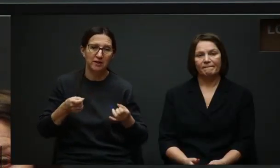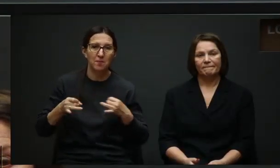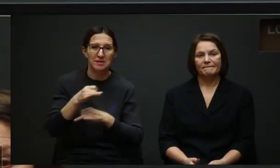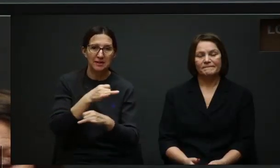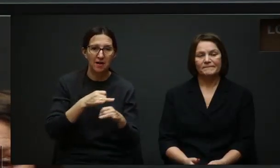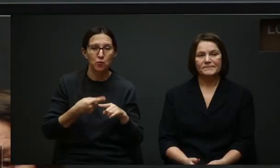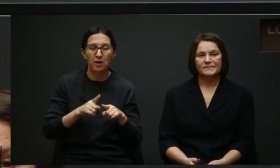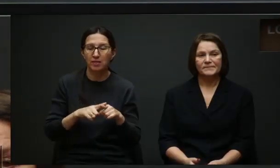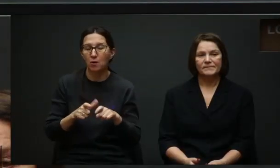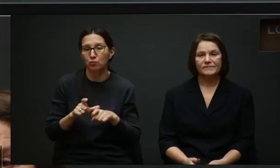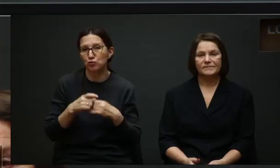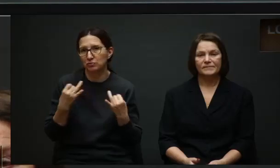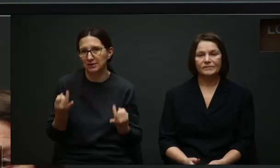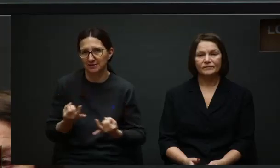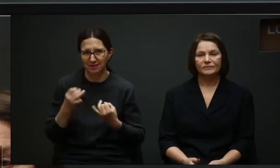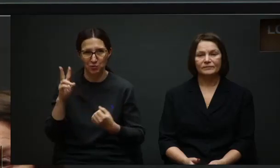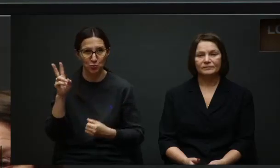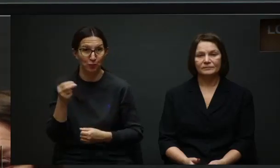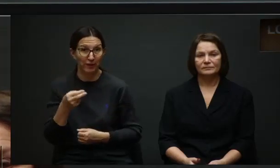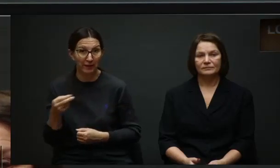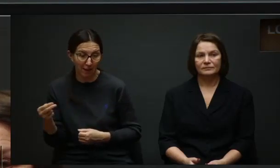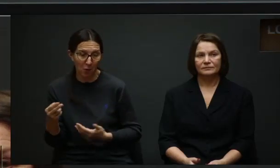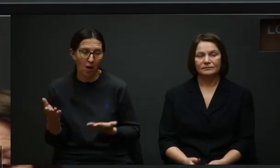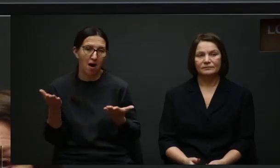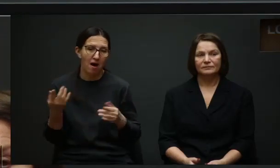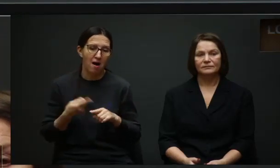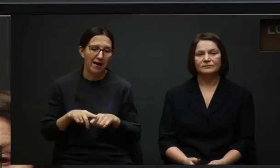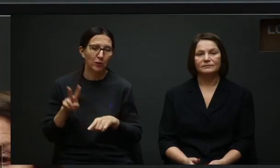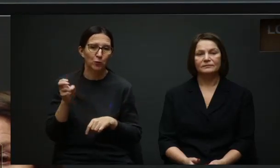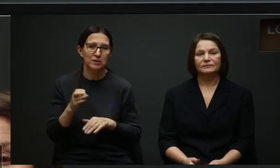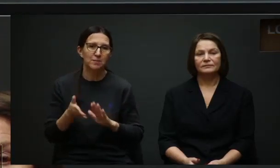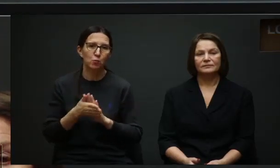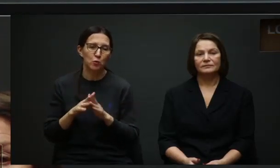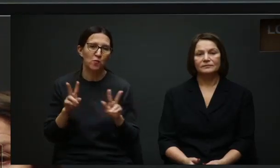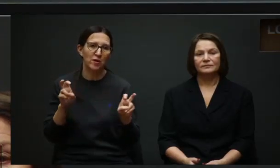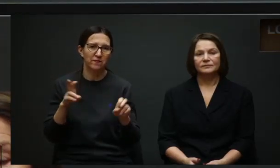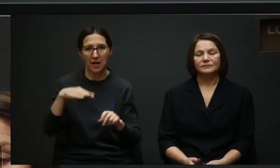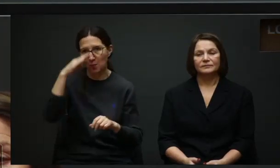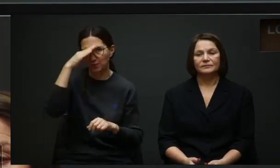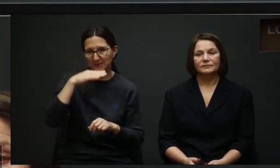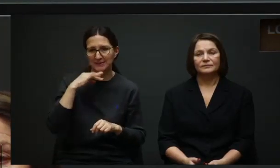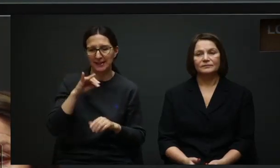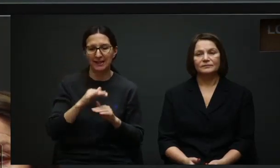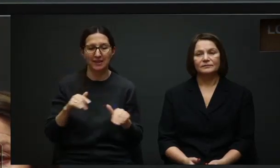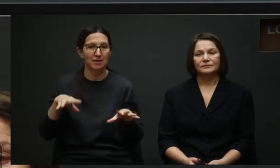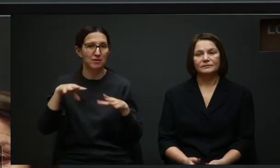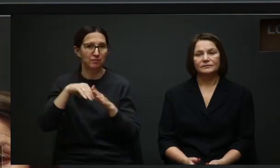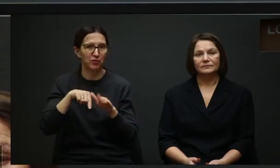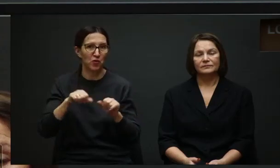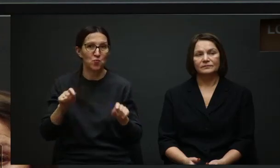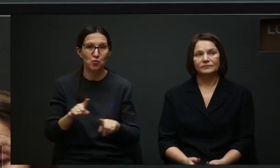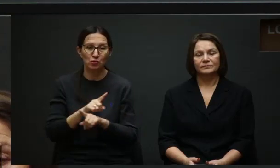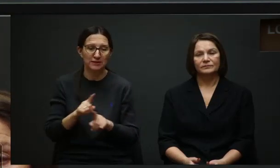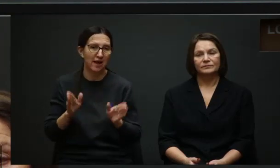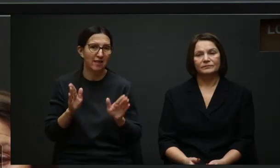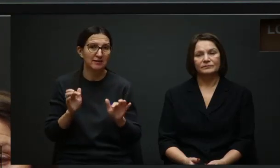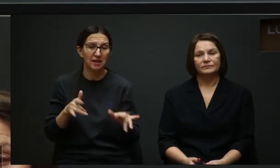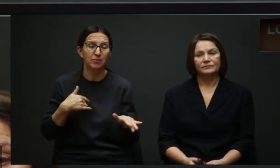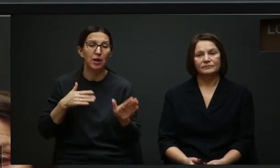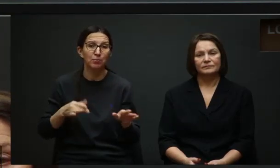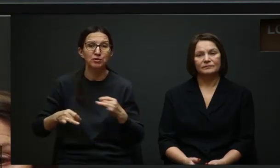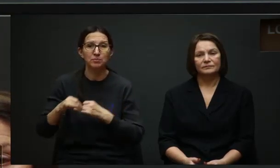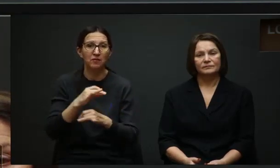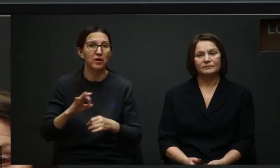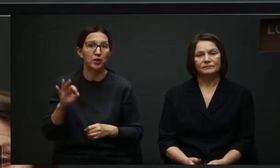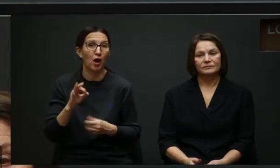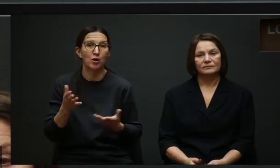на совершенно потрясающую тему, которую мы условно назвали «Отцы и дети в музее». А на самом деле речь пойдет о том,